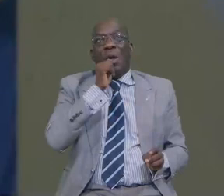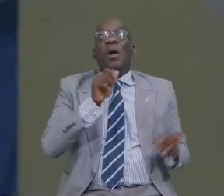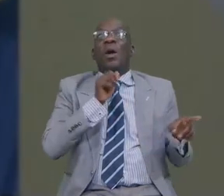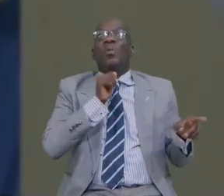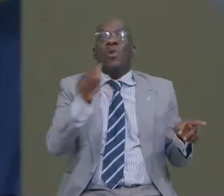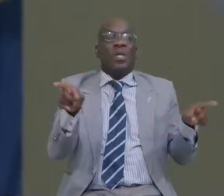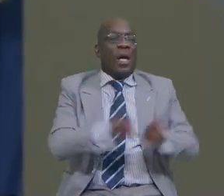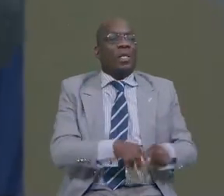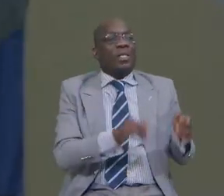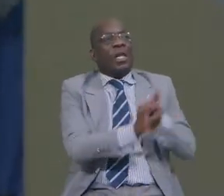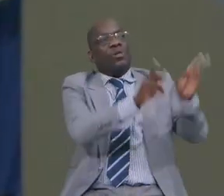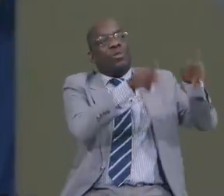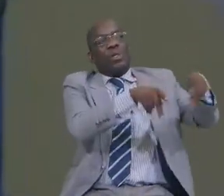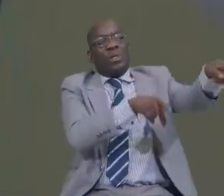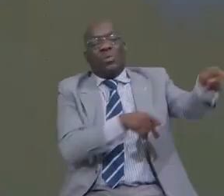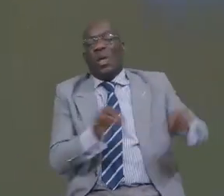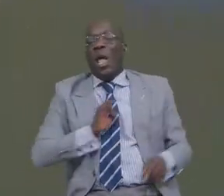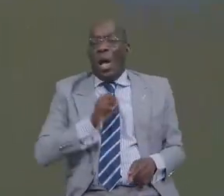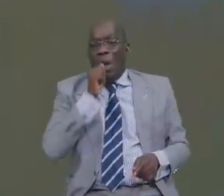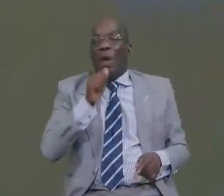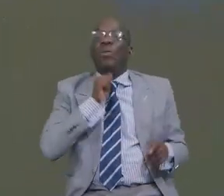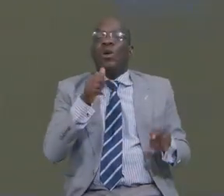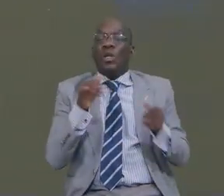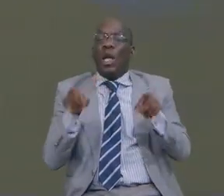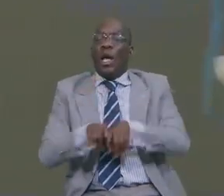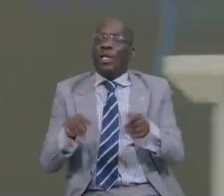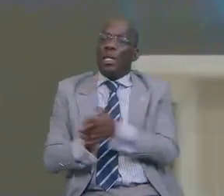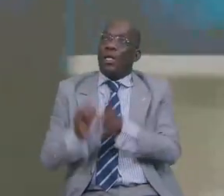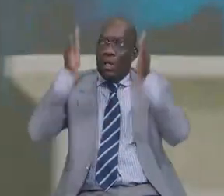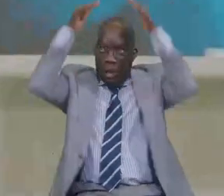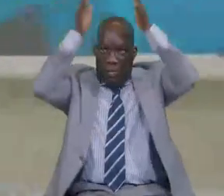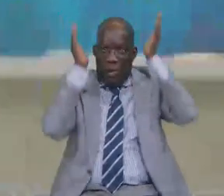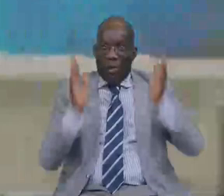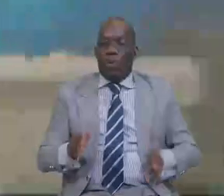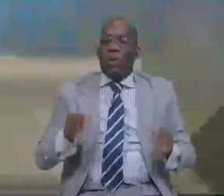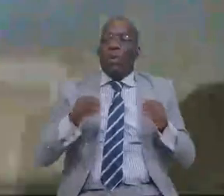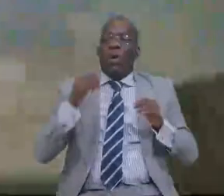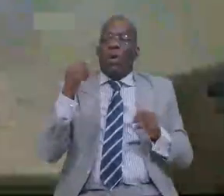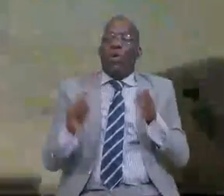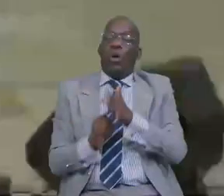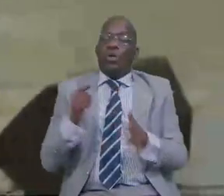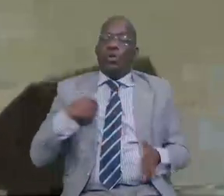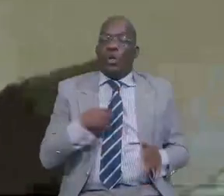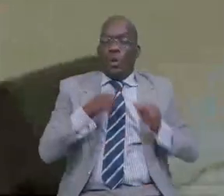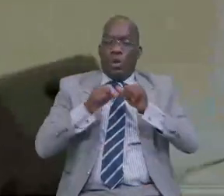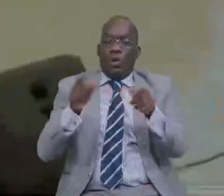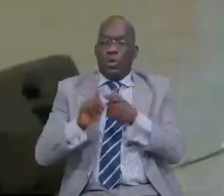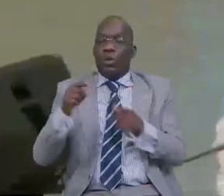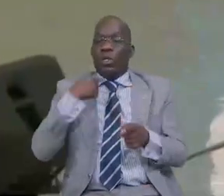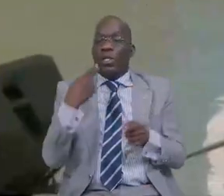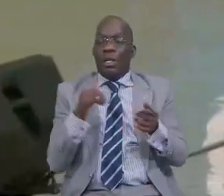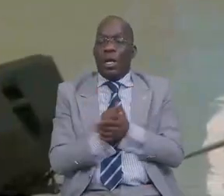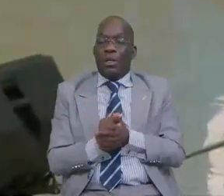pas comme révérend tel, je ne suis pas comme tel évêque. Une fois que nous continuons à dire